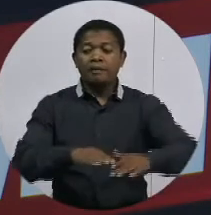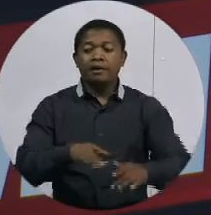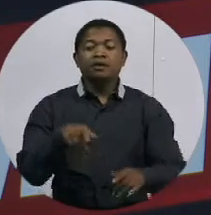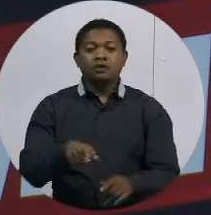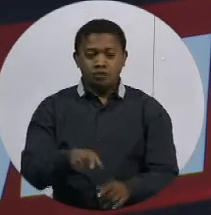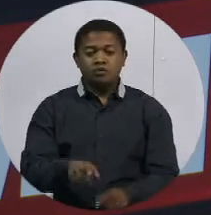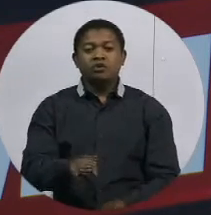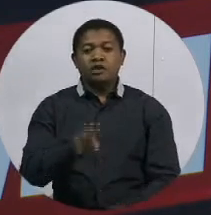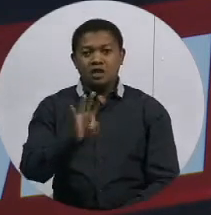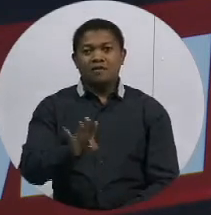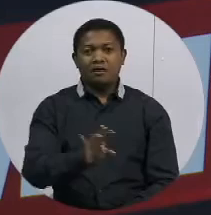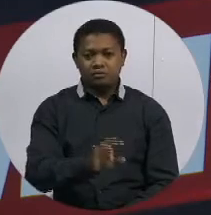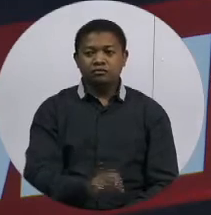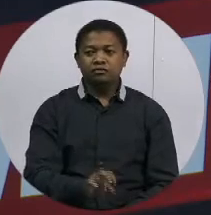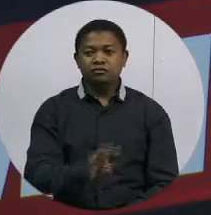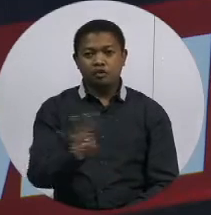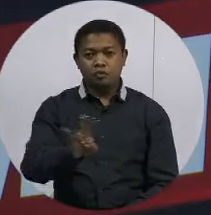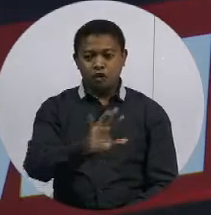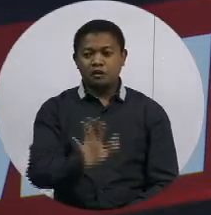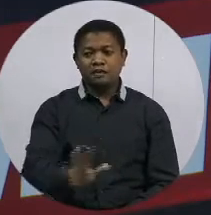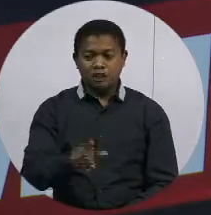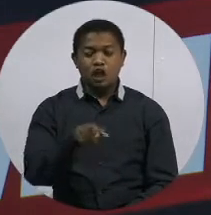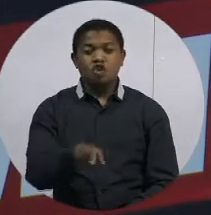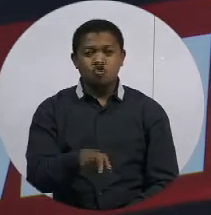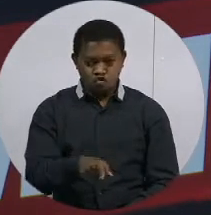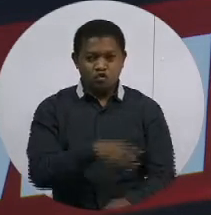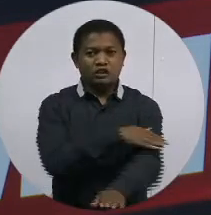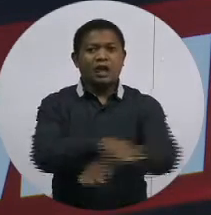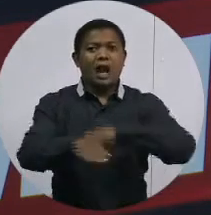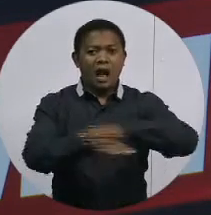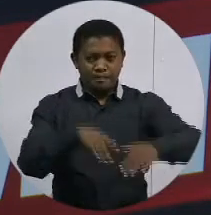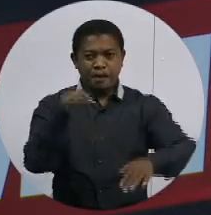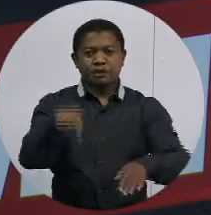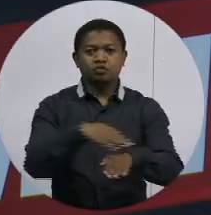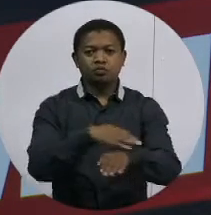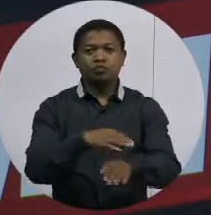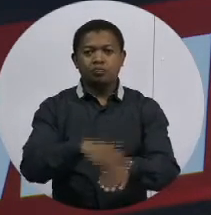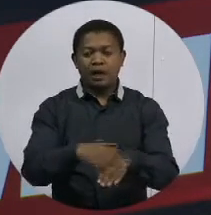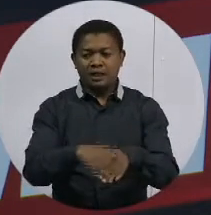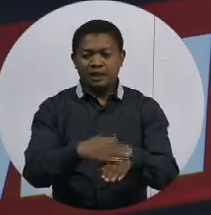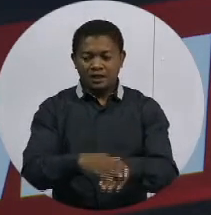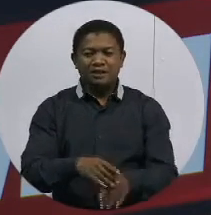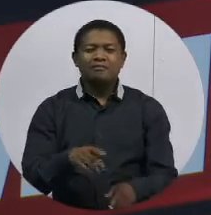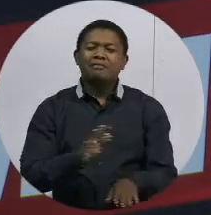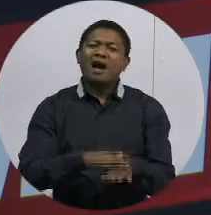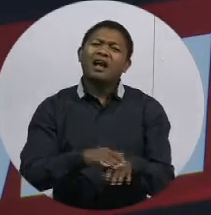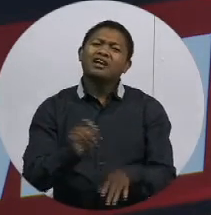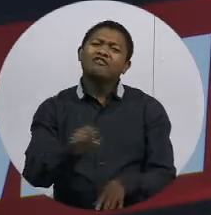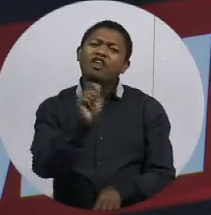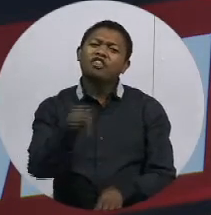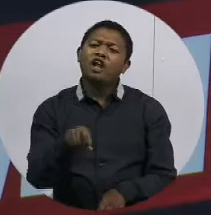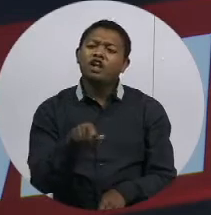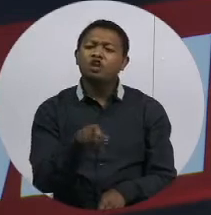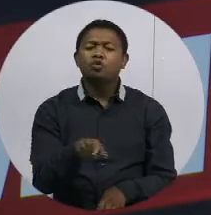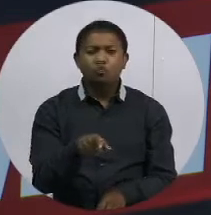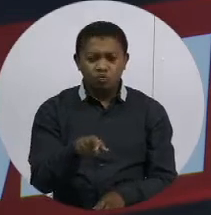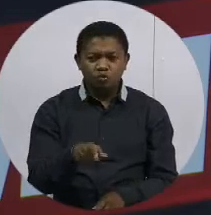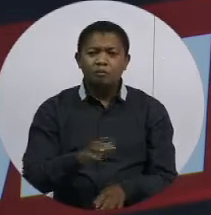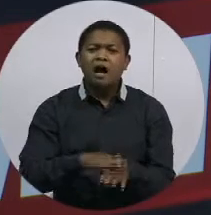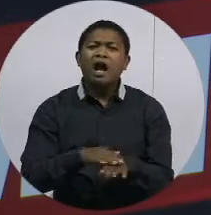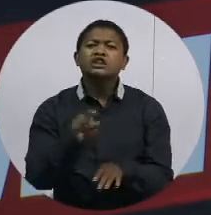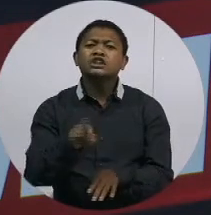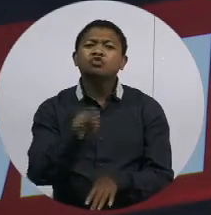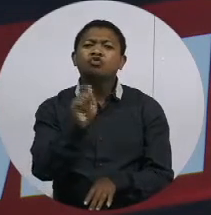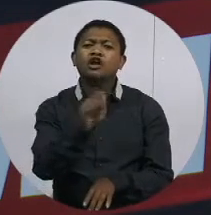sy dimanjato olona sitrany coronavirus teto Madagasikara izay. Manoloana n'izay fanontaniana mety hipetraka amintsika vahoaka malagasy izay